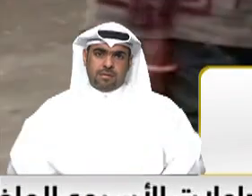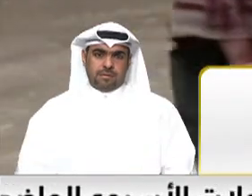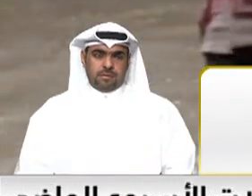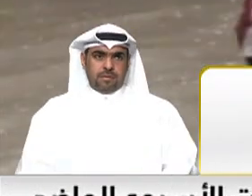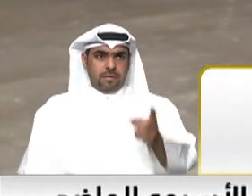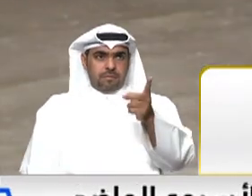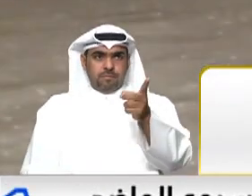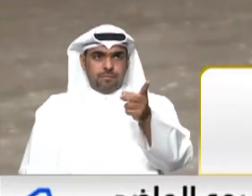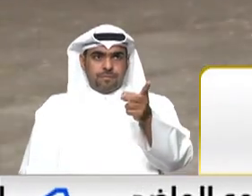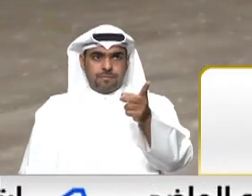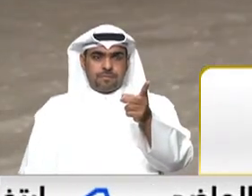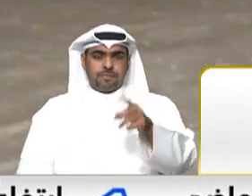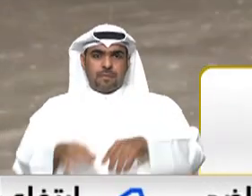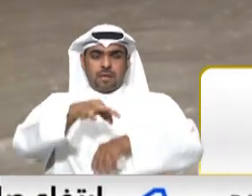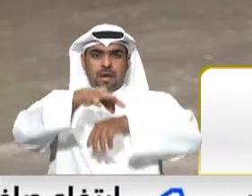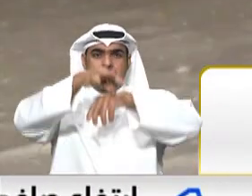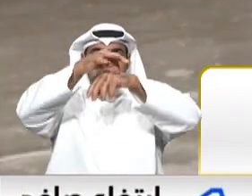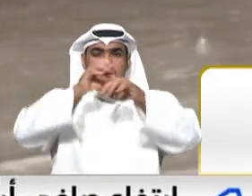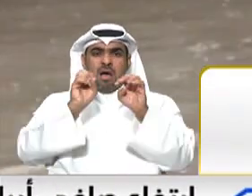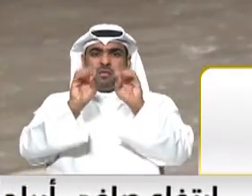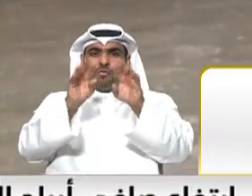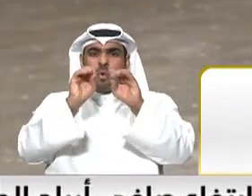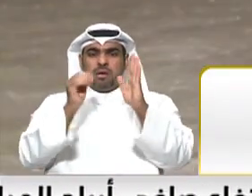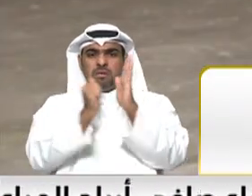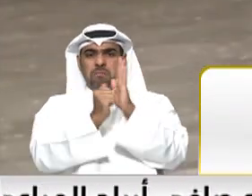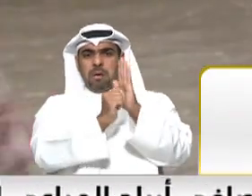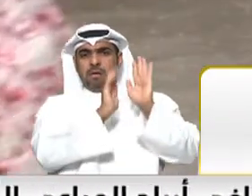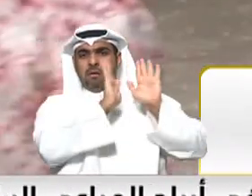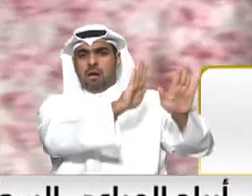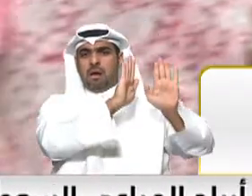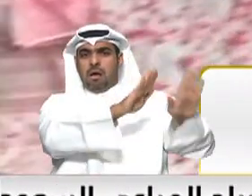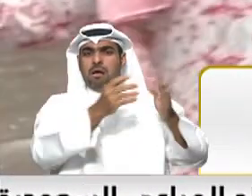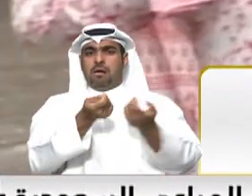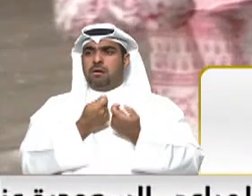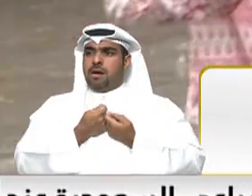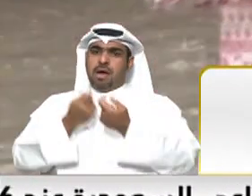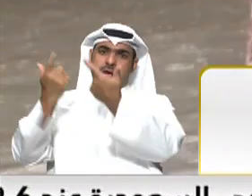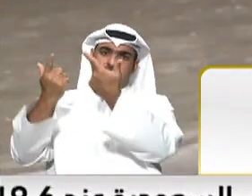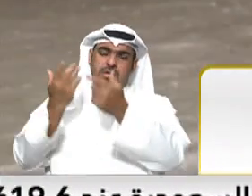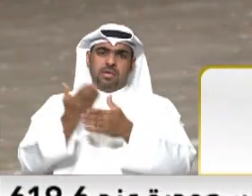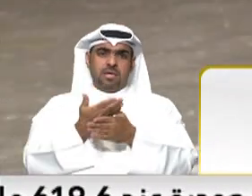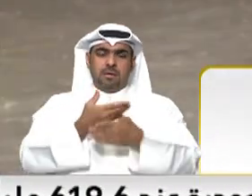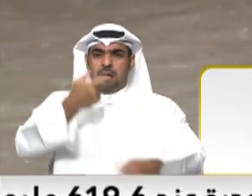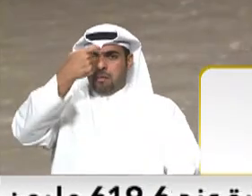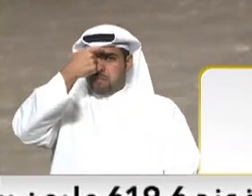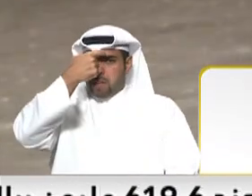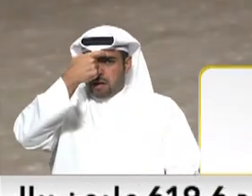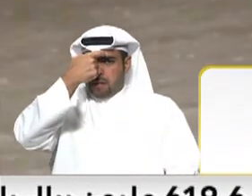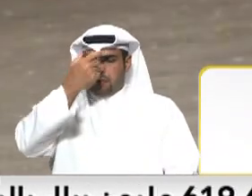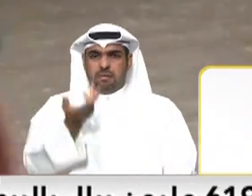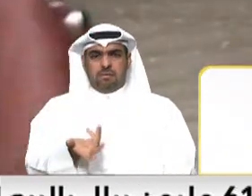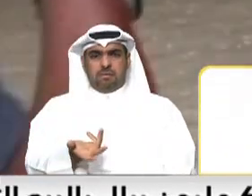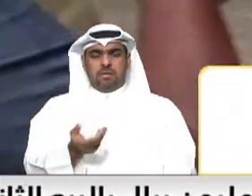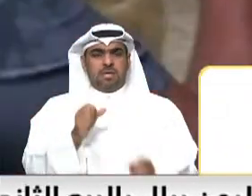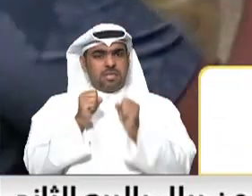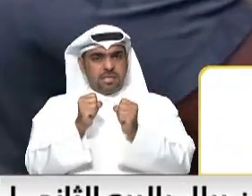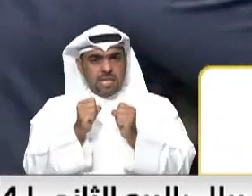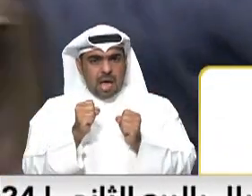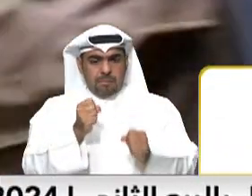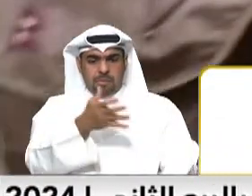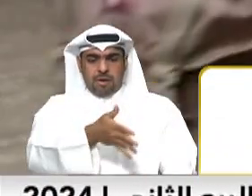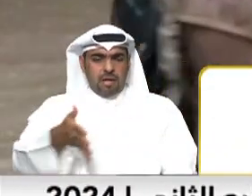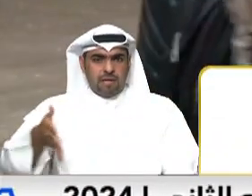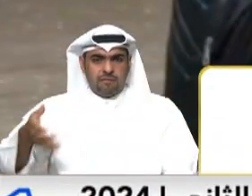لقد أجبر الناس على ترك منازلهم، هناك أطفال وأشخاص يعانون من أمراض مزمنة، وهذا ليس جيدا بالنسبة لنا. لقد